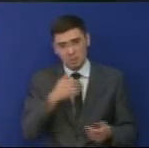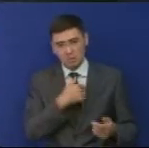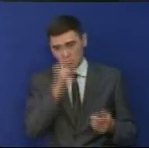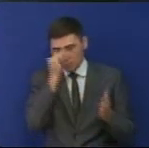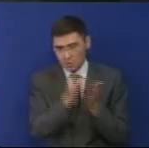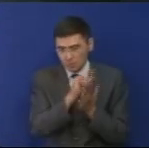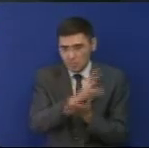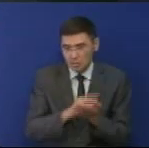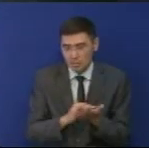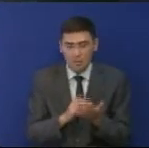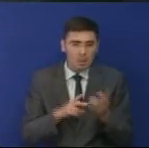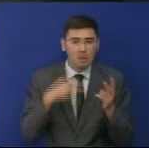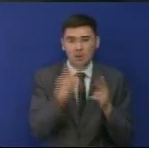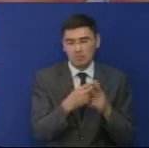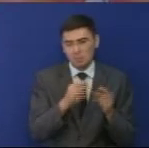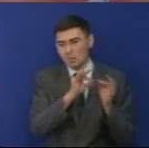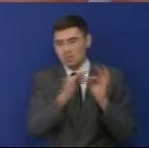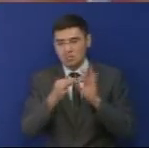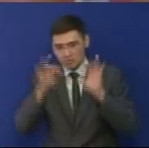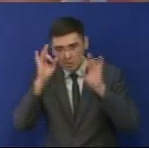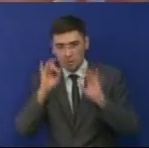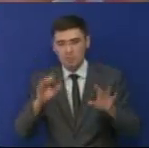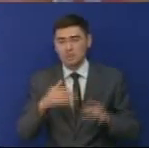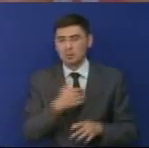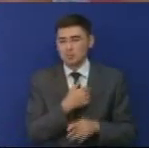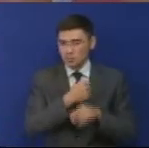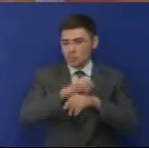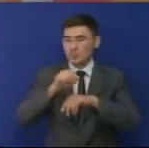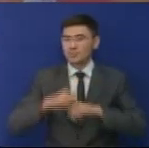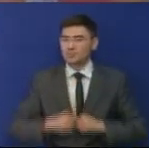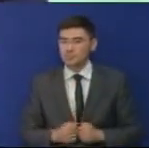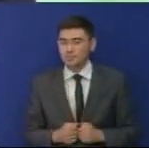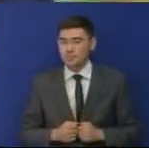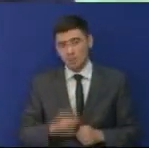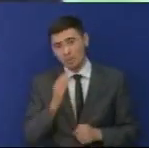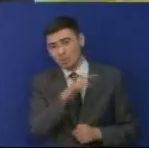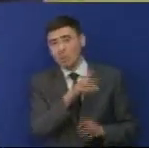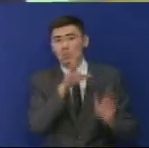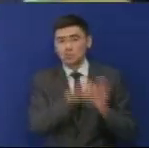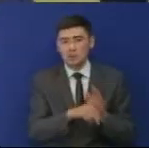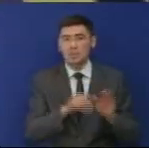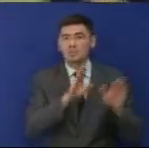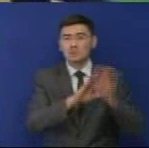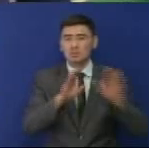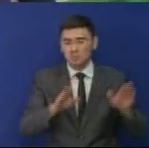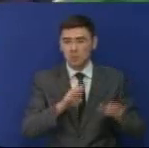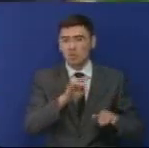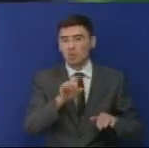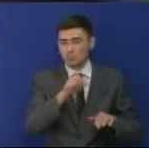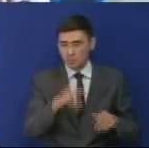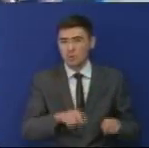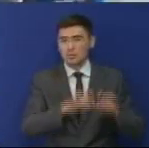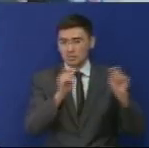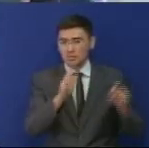как и он, стать олимпийскими чемпионами. В Академии спорта будет открыт музей, посвященный спортсменам. Его первыми экспонатами станут